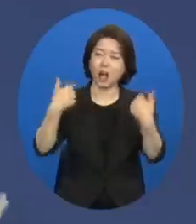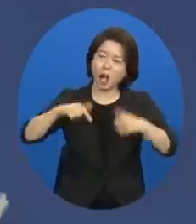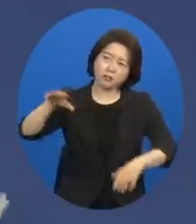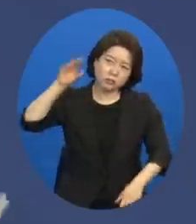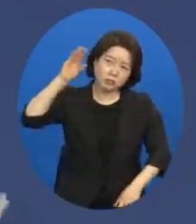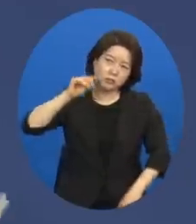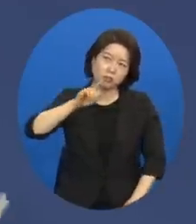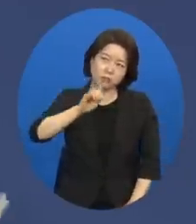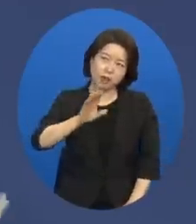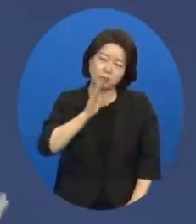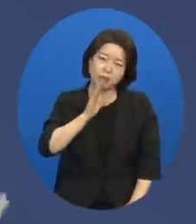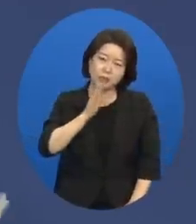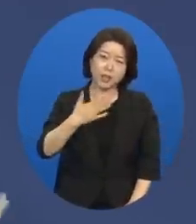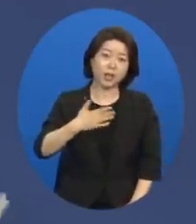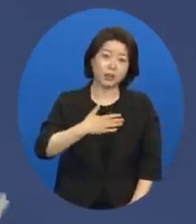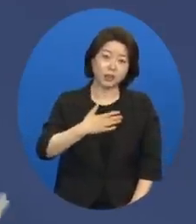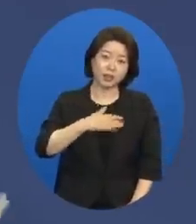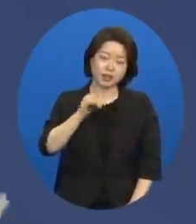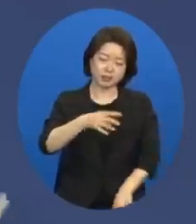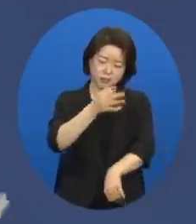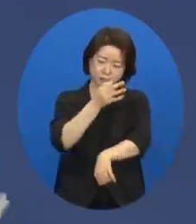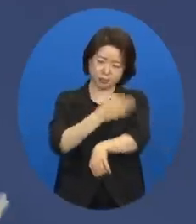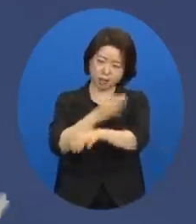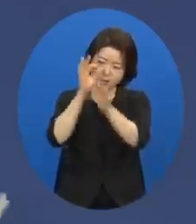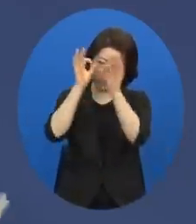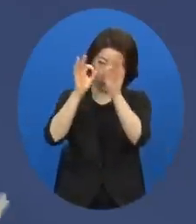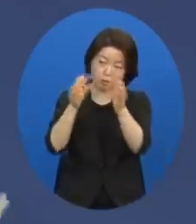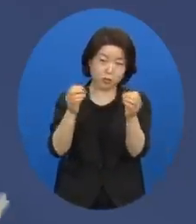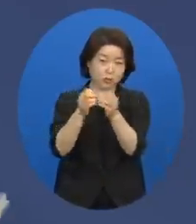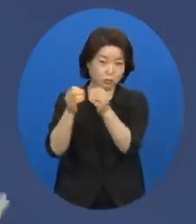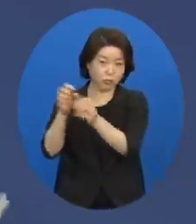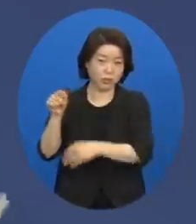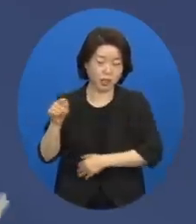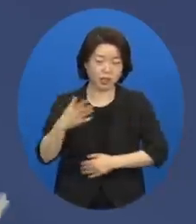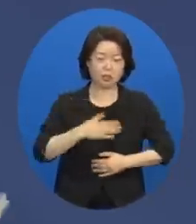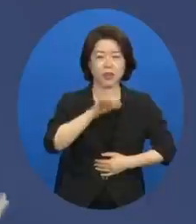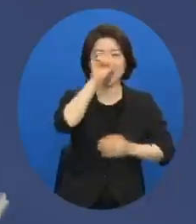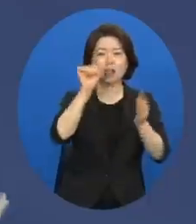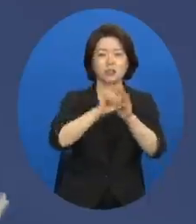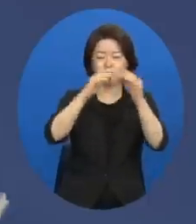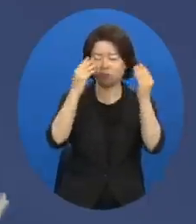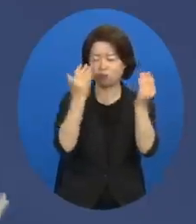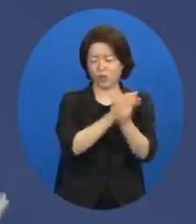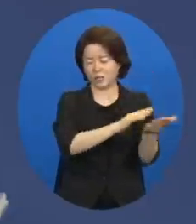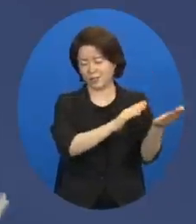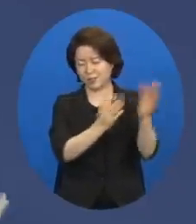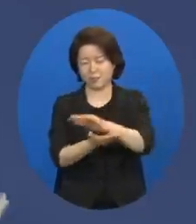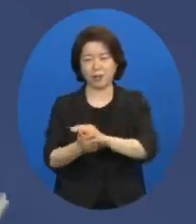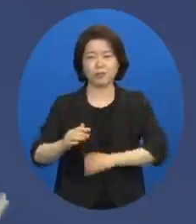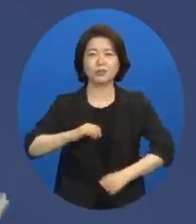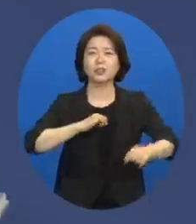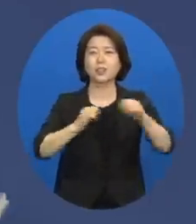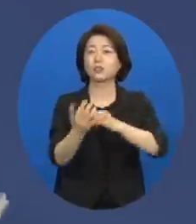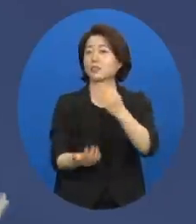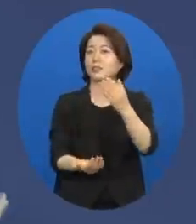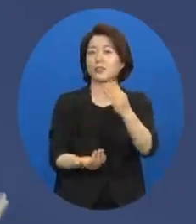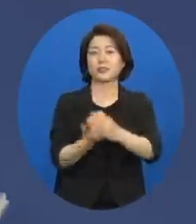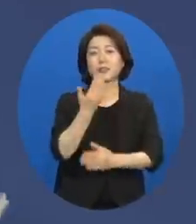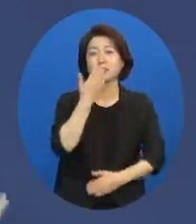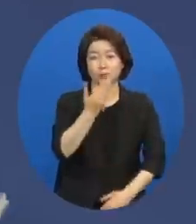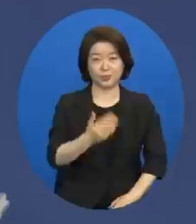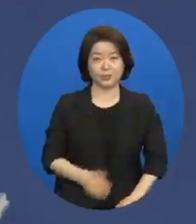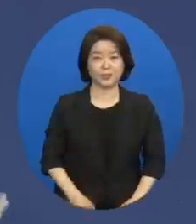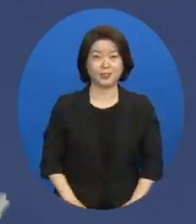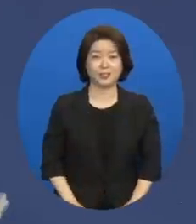말인데 내 그 단순해 보이는 말이 인생 전부를 뒤집어 놓는 그런 역사가 일어날 수 있는